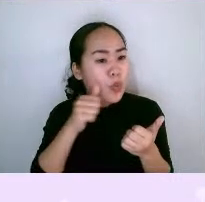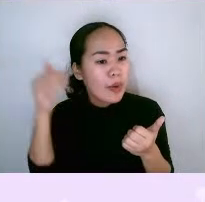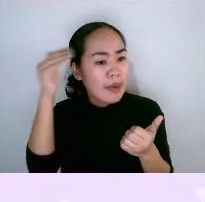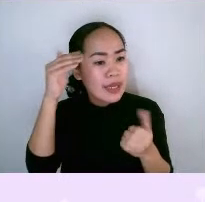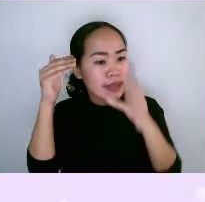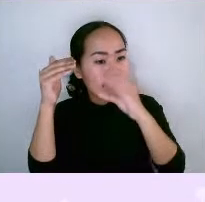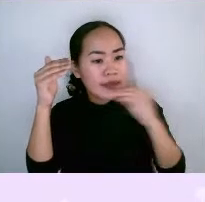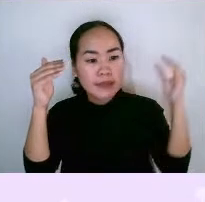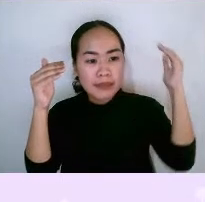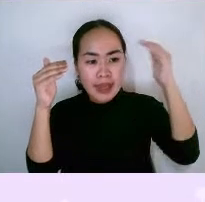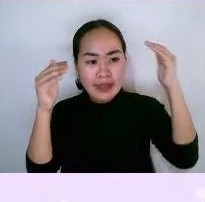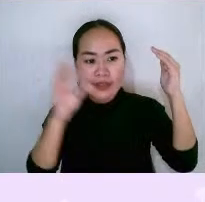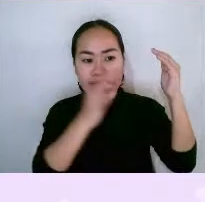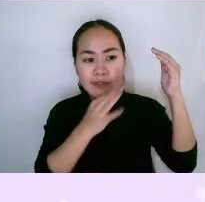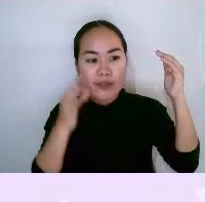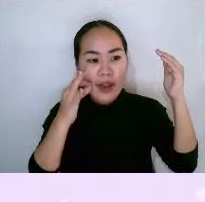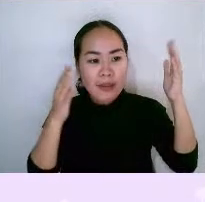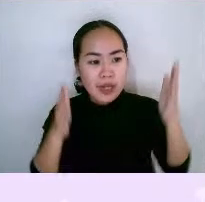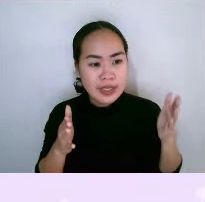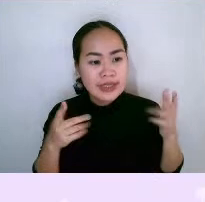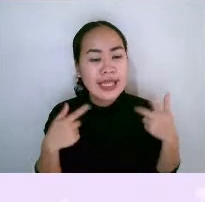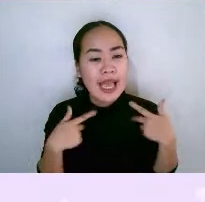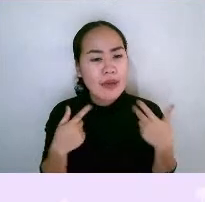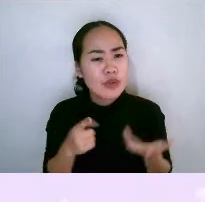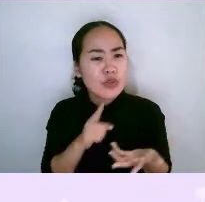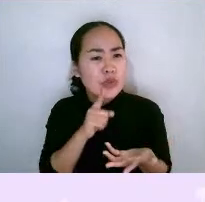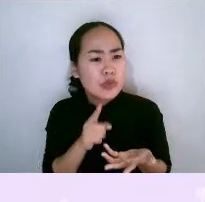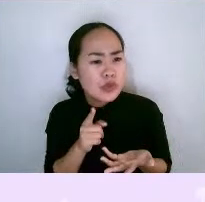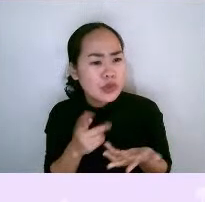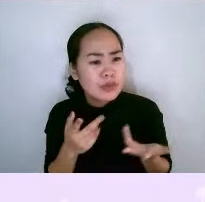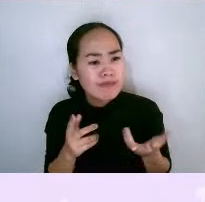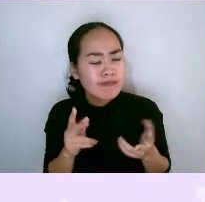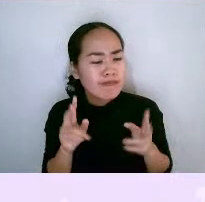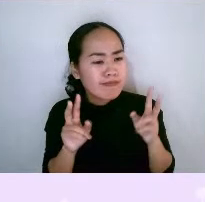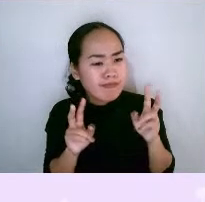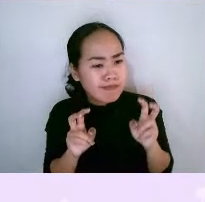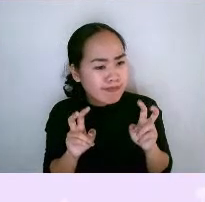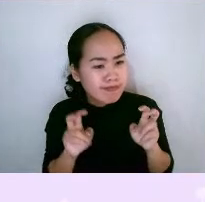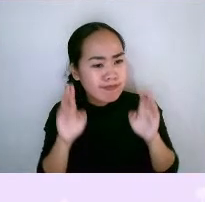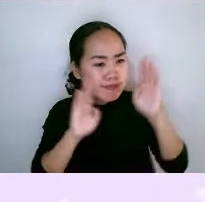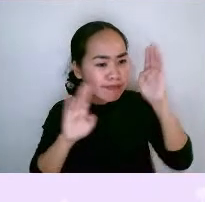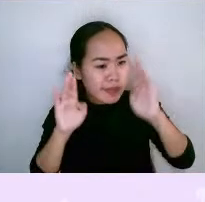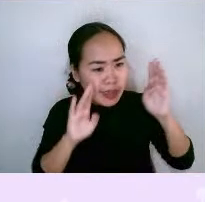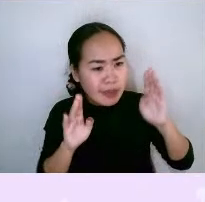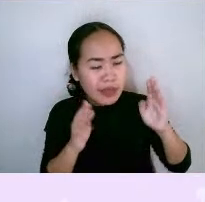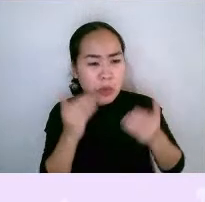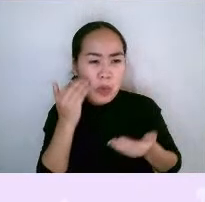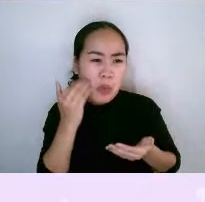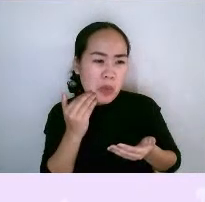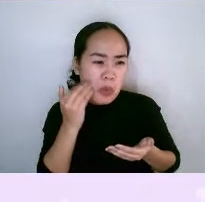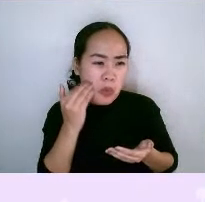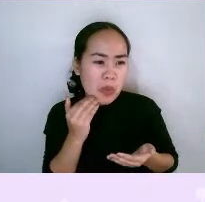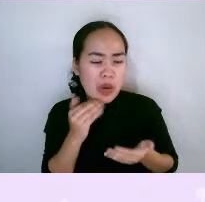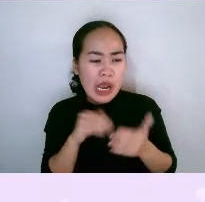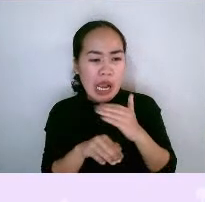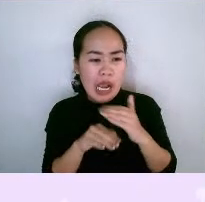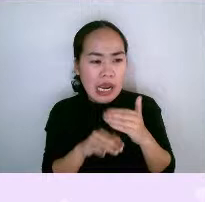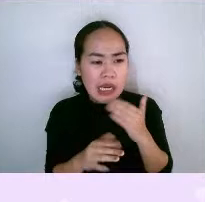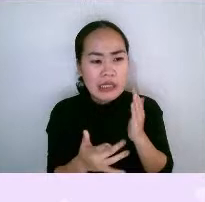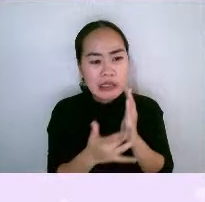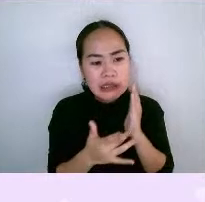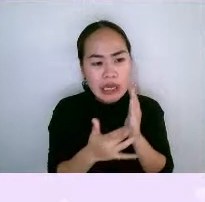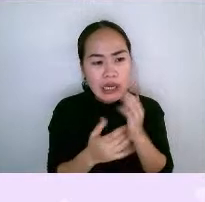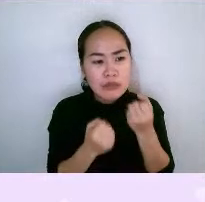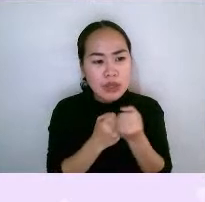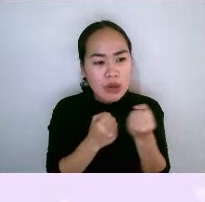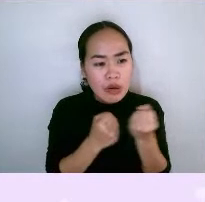farmers. So, meron tayong issue na lack of access to technical support